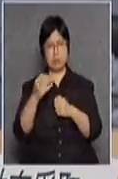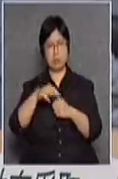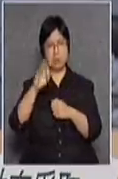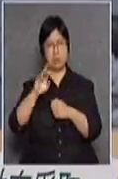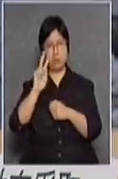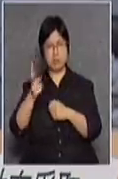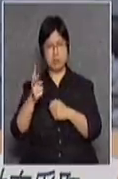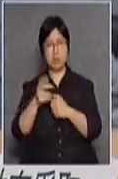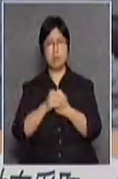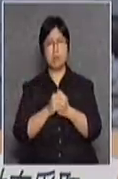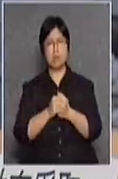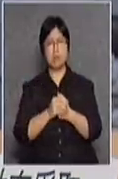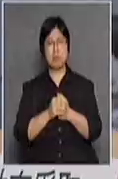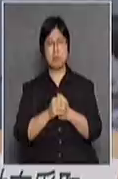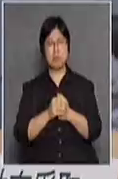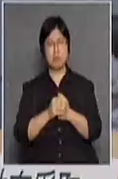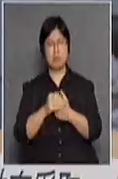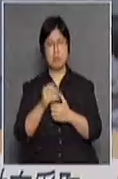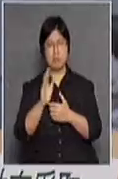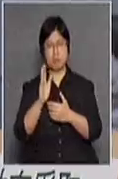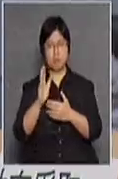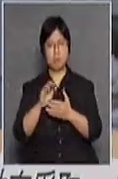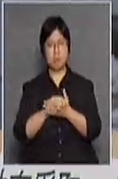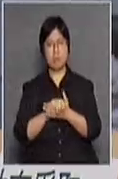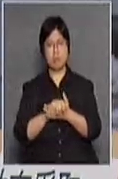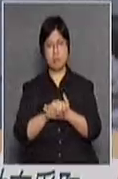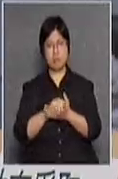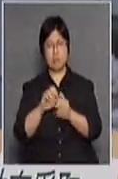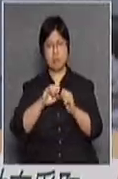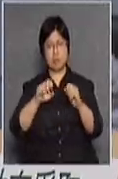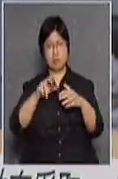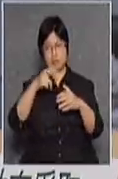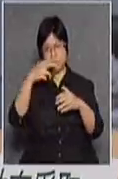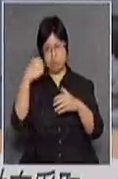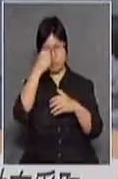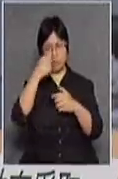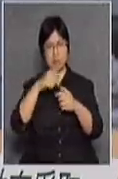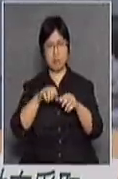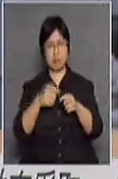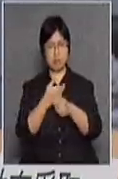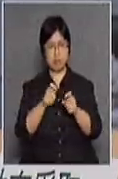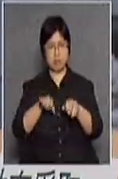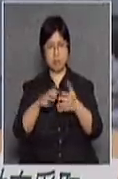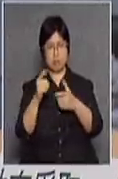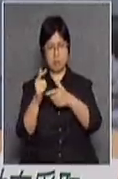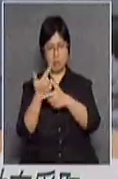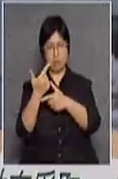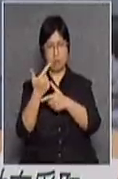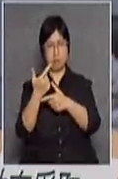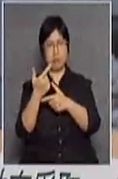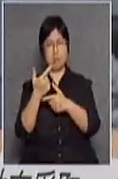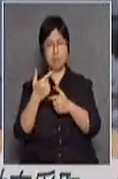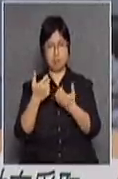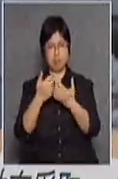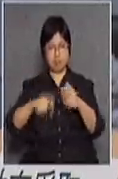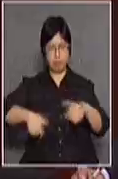1,493,200元，大約相當於廣播處長薪金起薪點的八個月的預算開